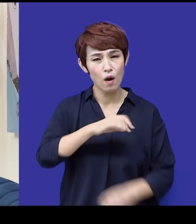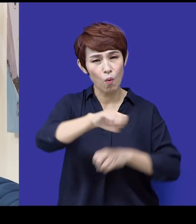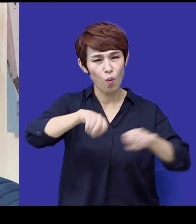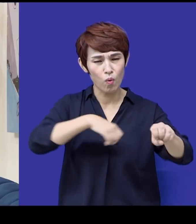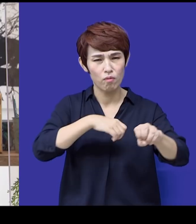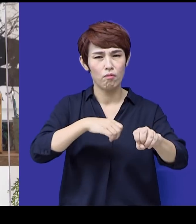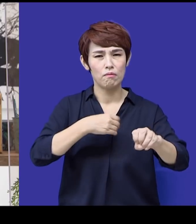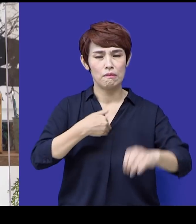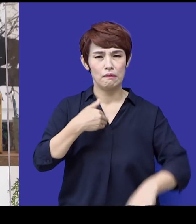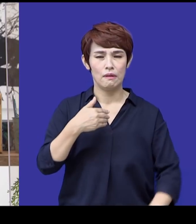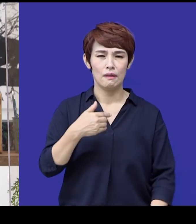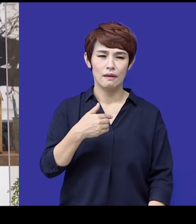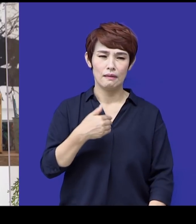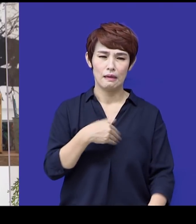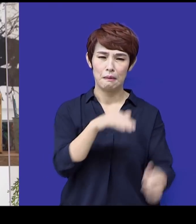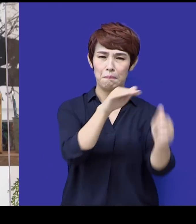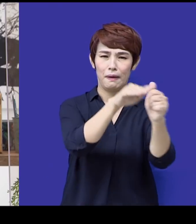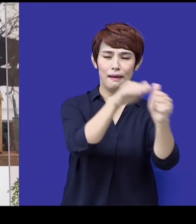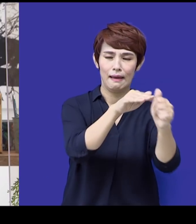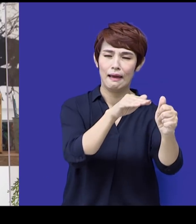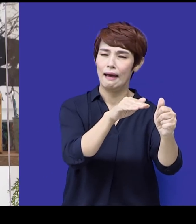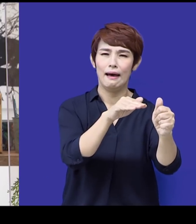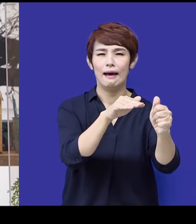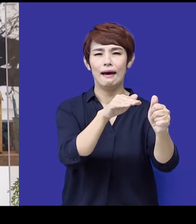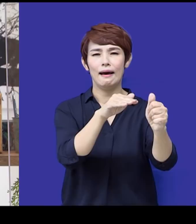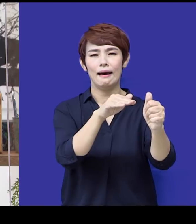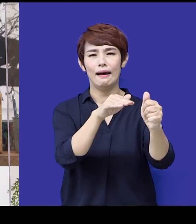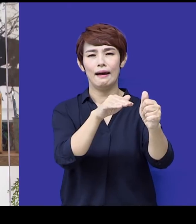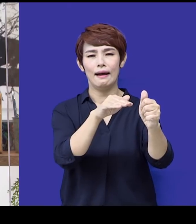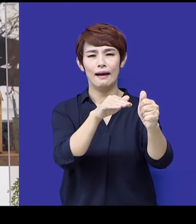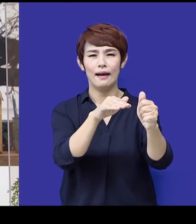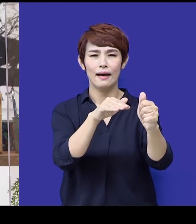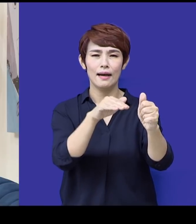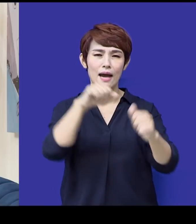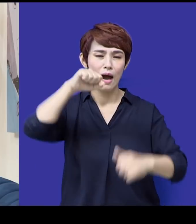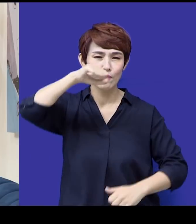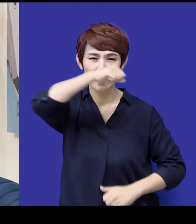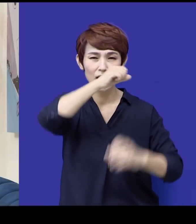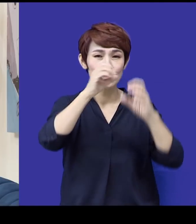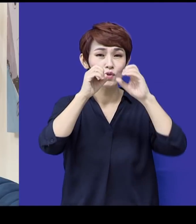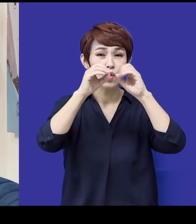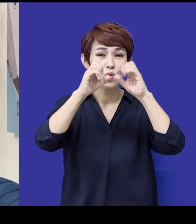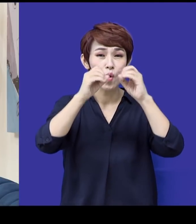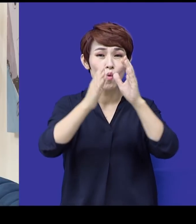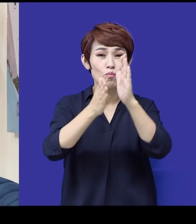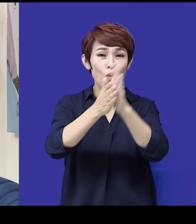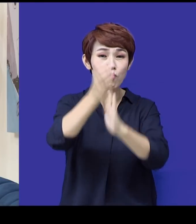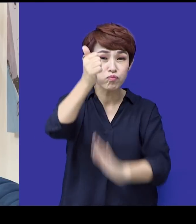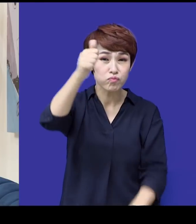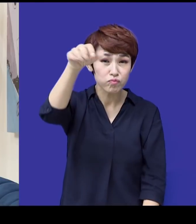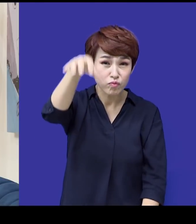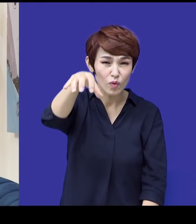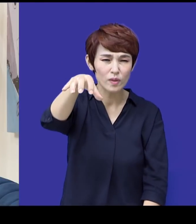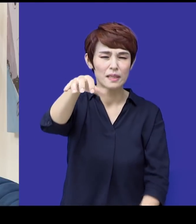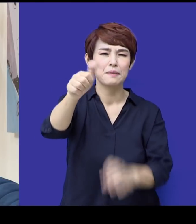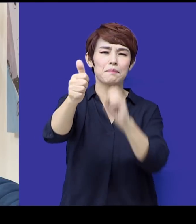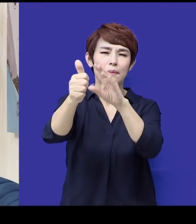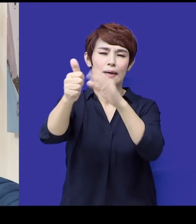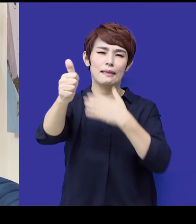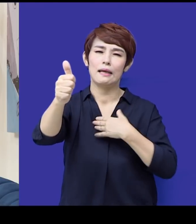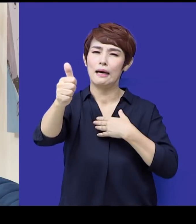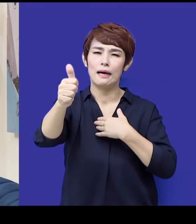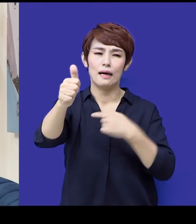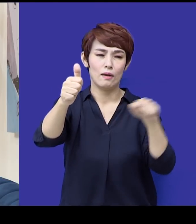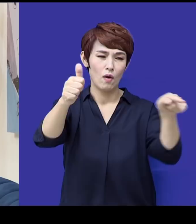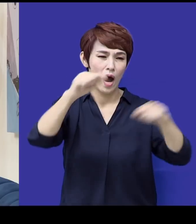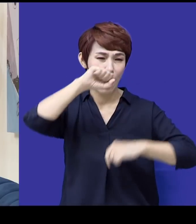짐만 되더라고요. 네. 그래서 나 그 선교 본부에다가 얘기를 해서 나는 여기 맞지